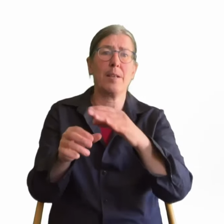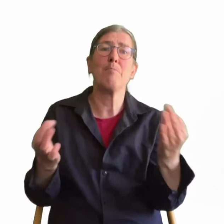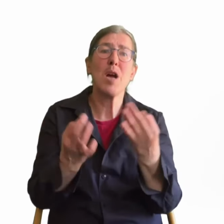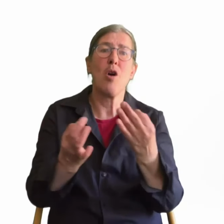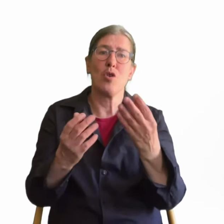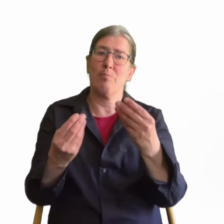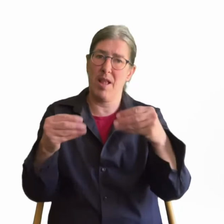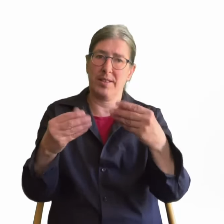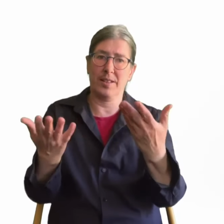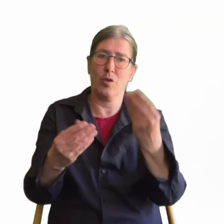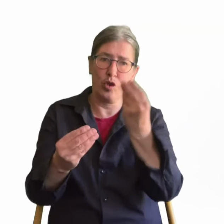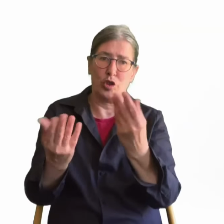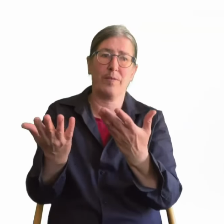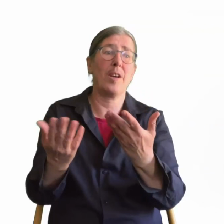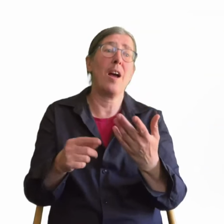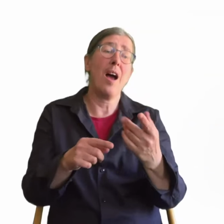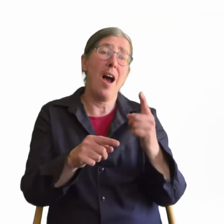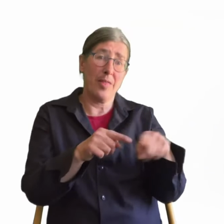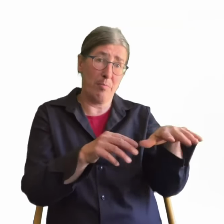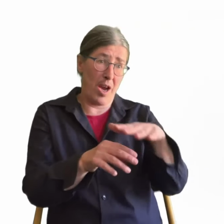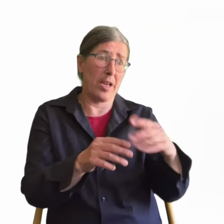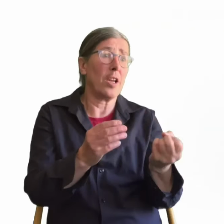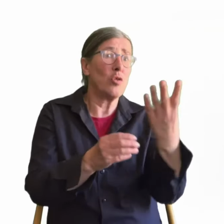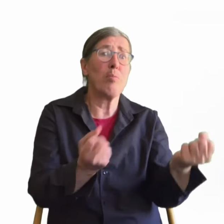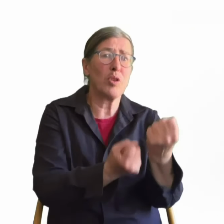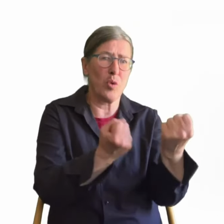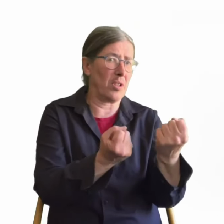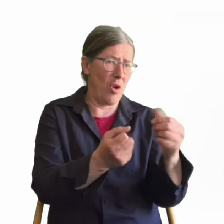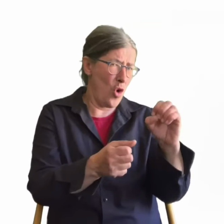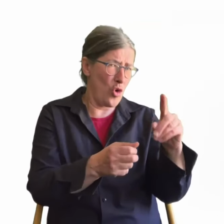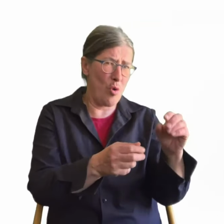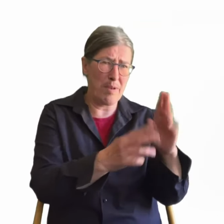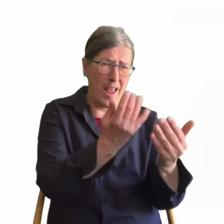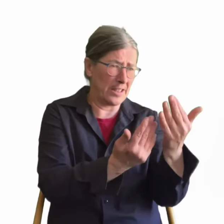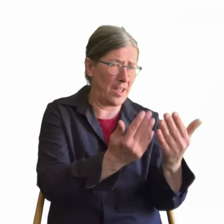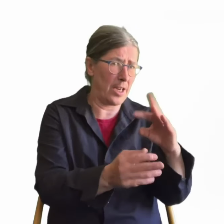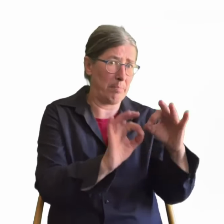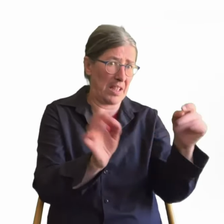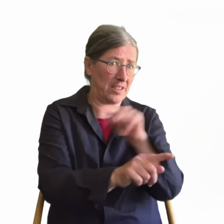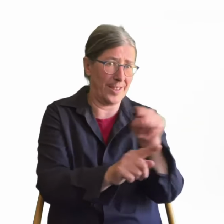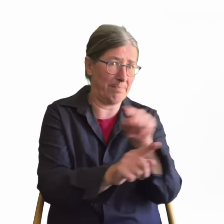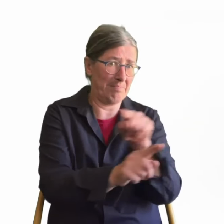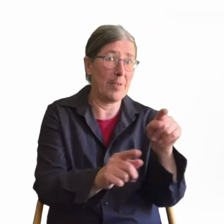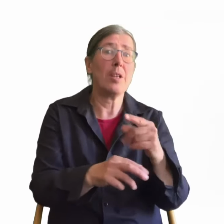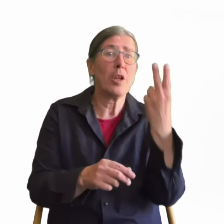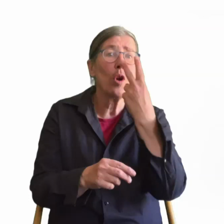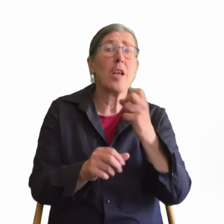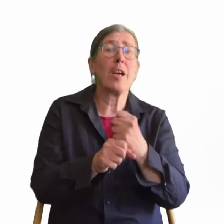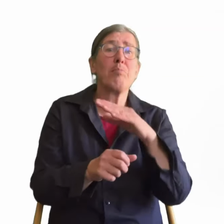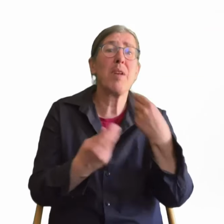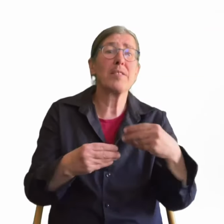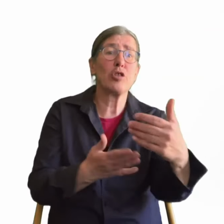Kunststoffe notwendig. In anderen fällt die Ökobilanz der entsprechenden Naturprodukte nicht besser aus. Natürlich kann man viel